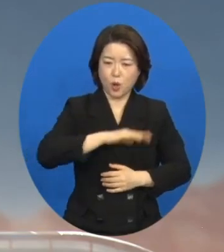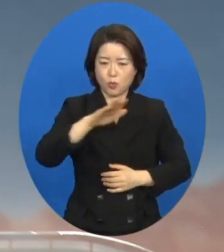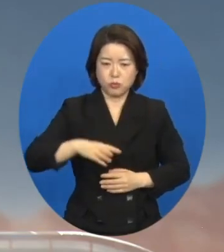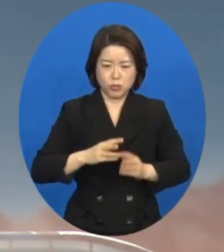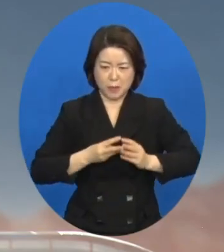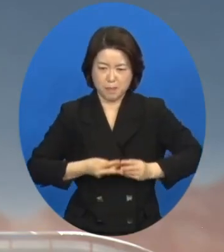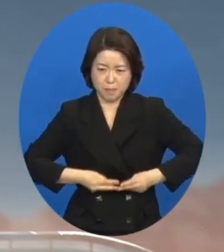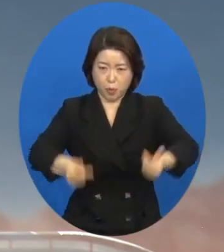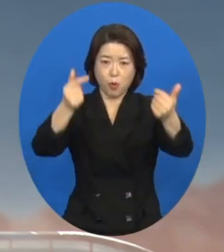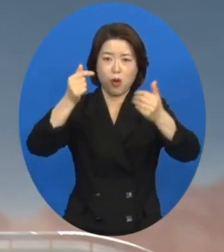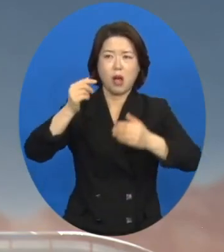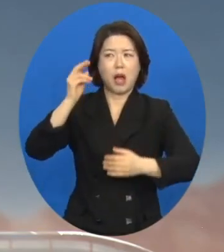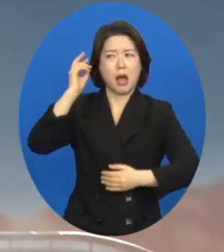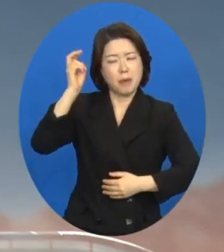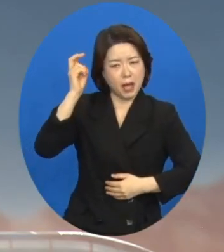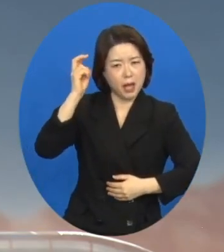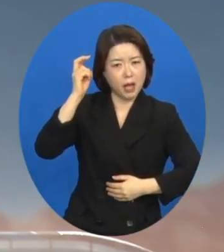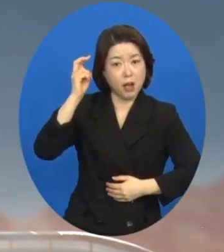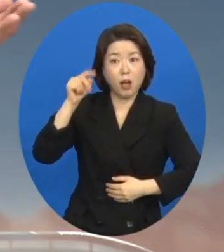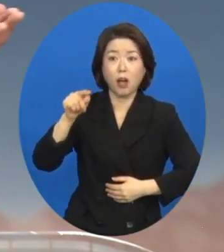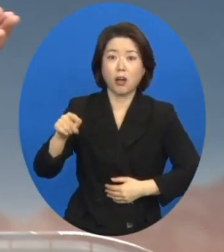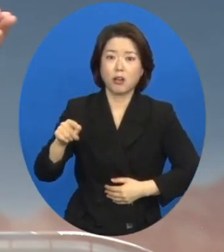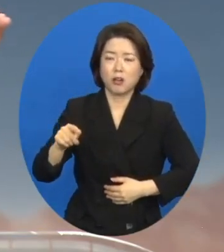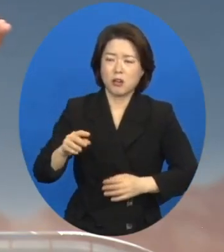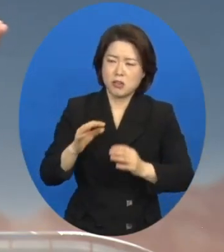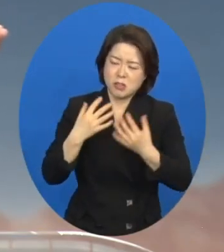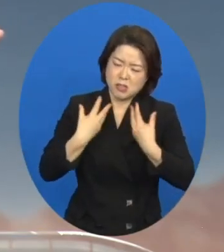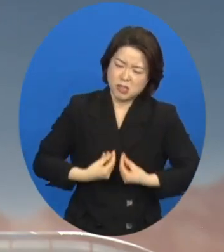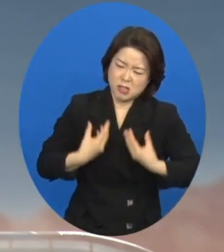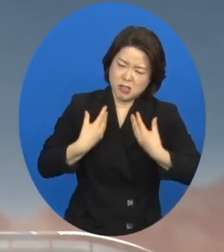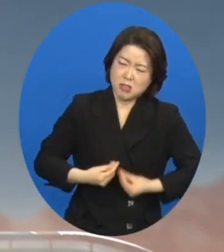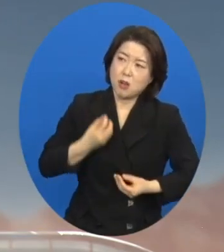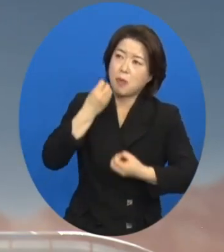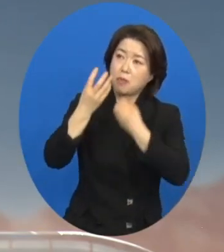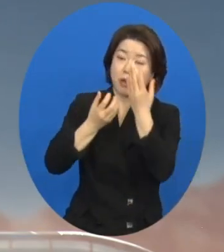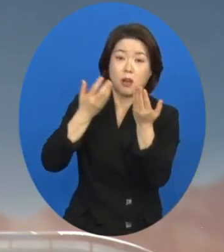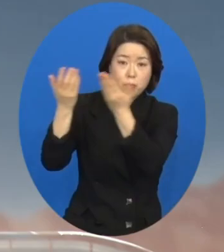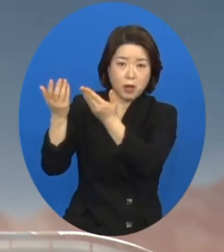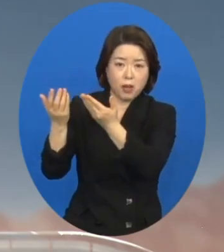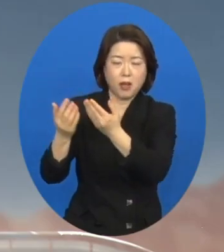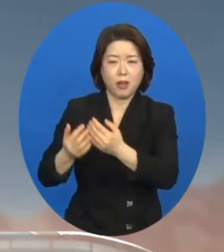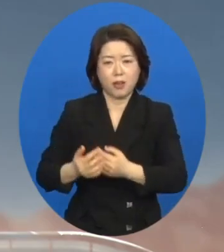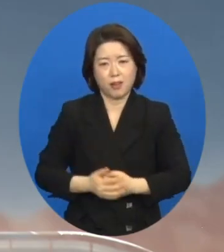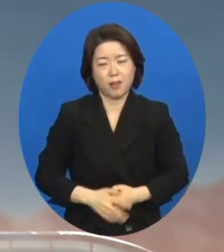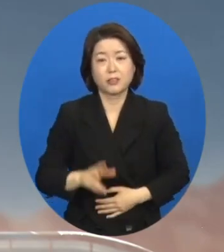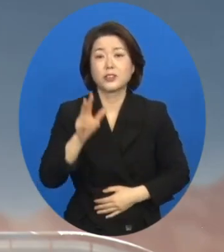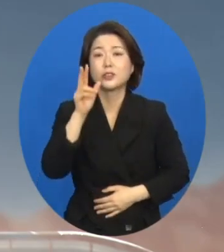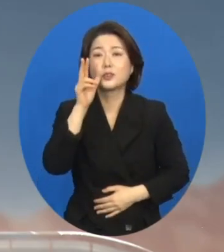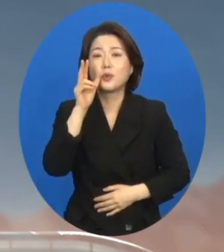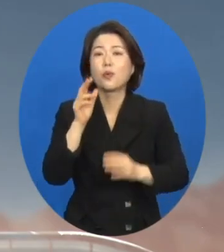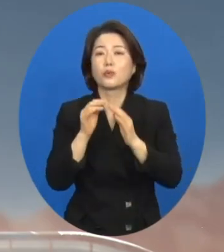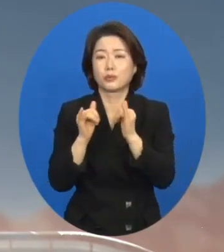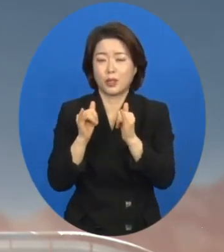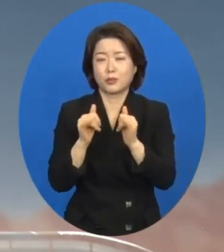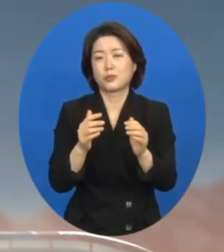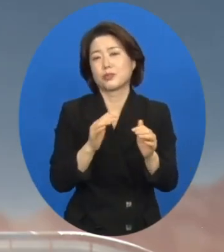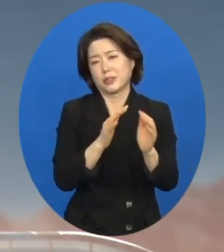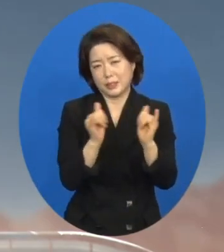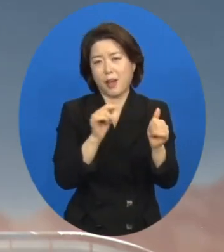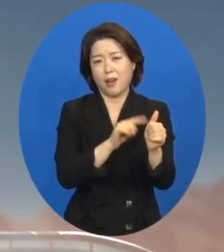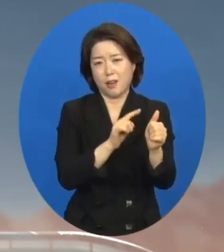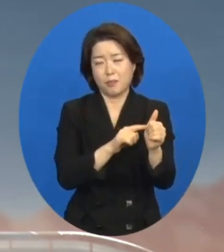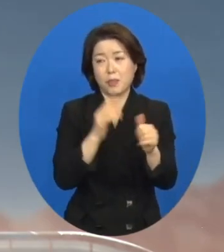아니고 없애버릴 것입니다. 막 이렇게 절망적인 말을 합니다. 여러분 여호수아도요 사람입니다. 하나님이